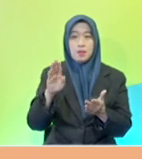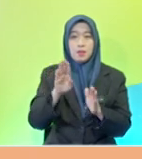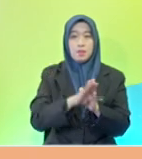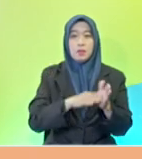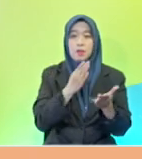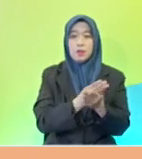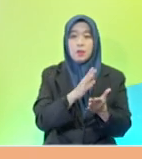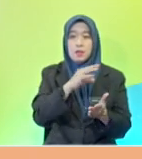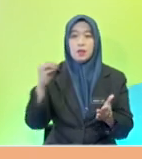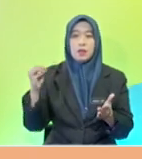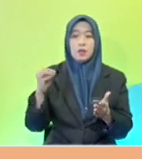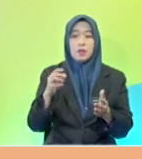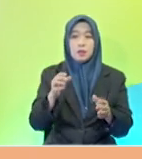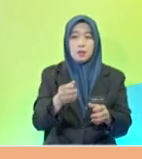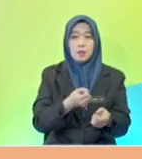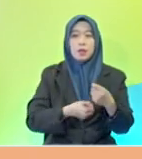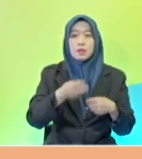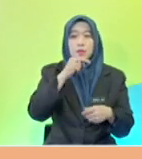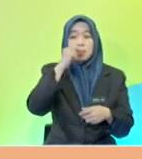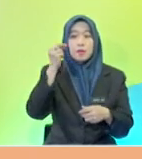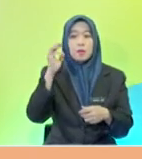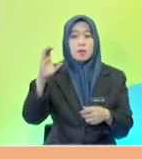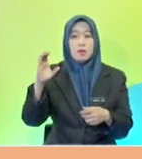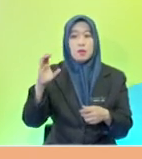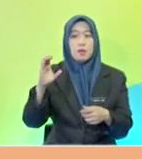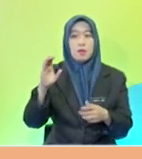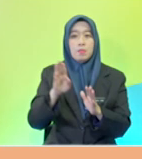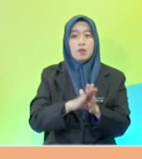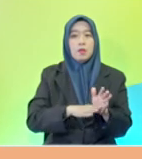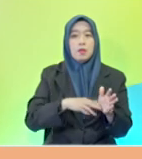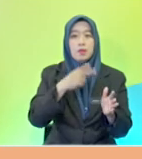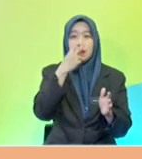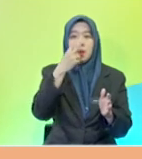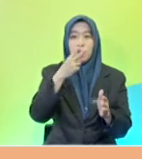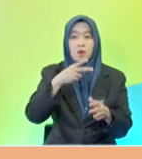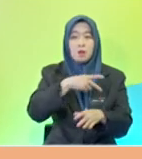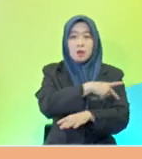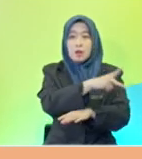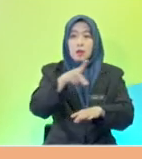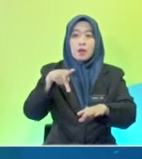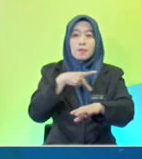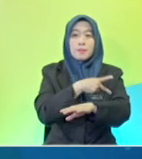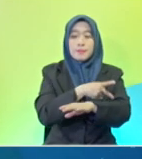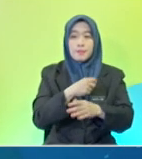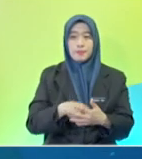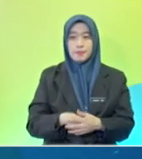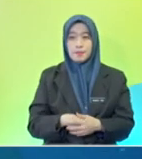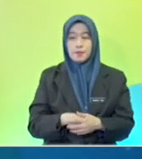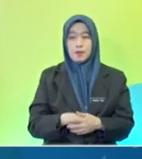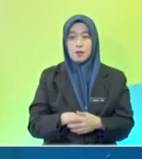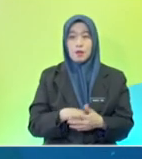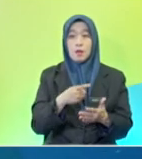C, berhenti untuk melihat pemandangan. Okey, apa jawapan di Alia?